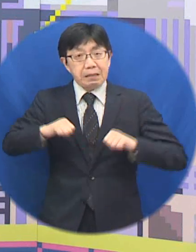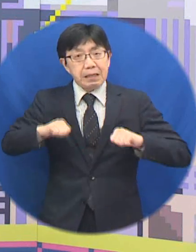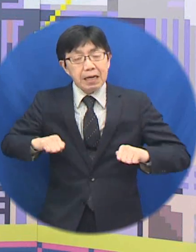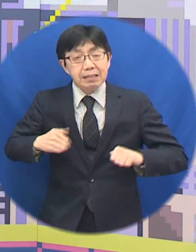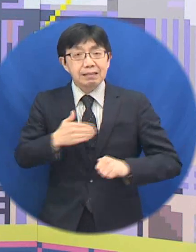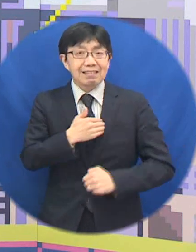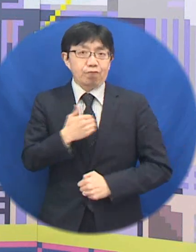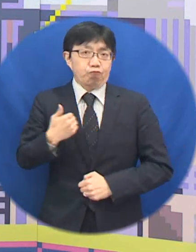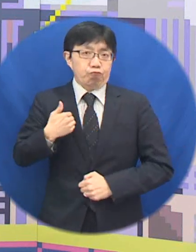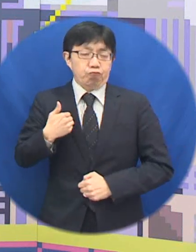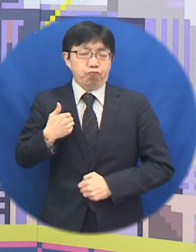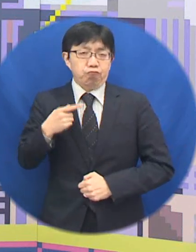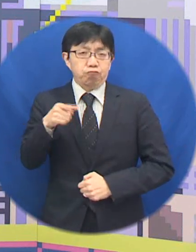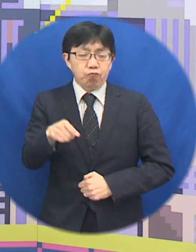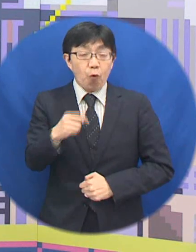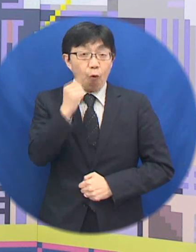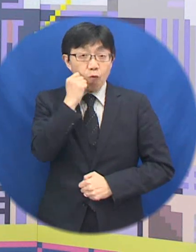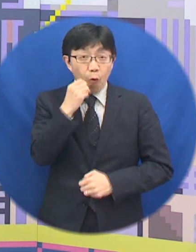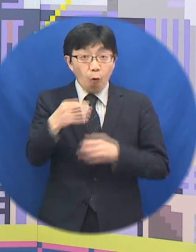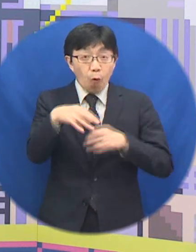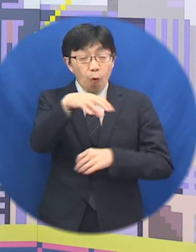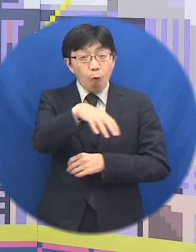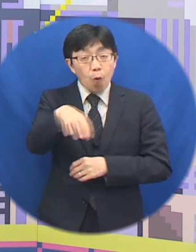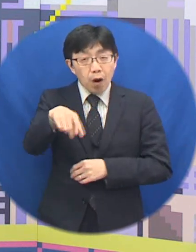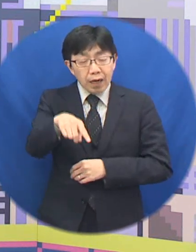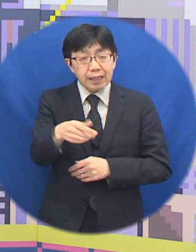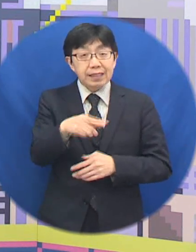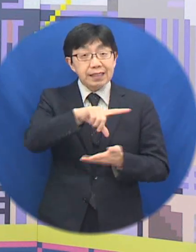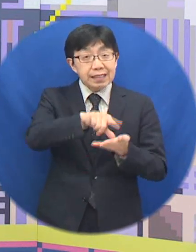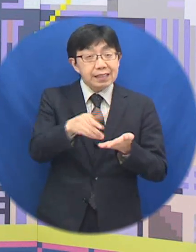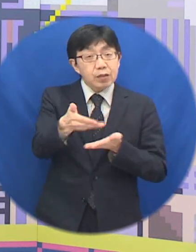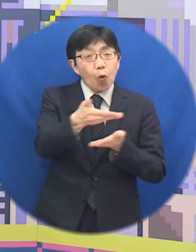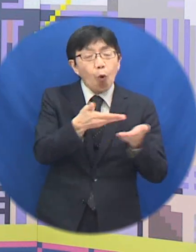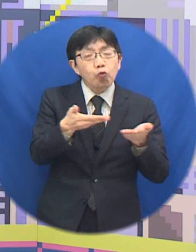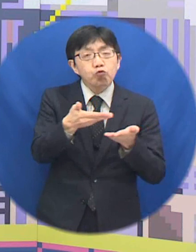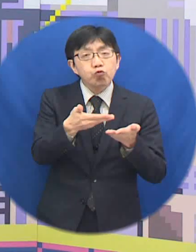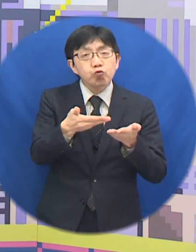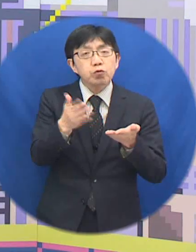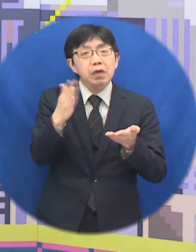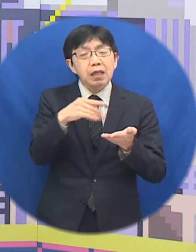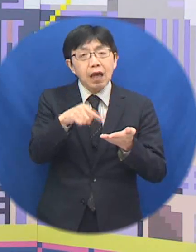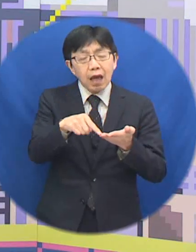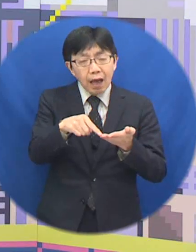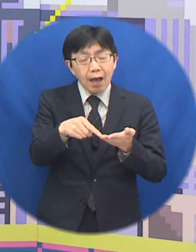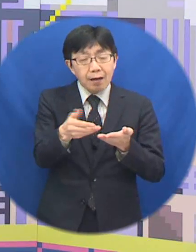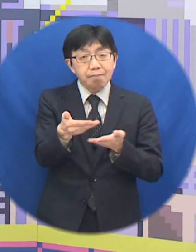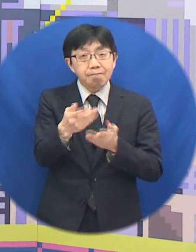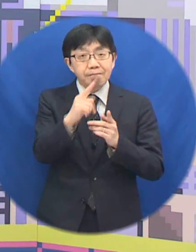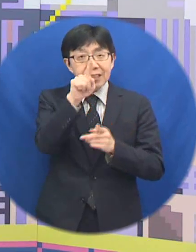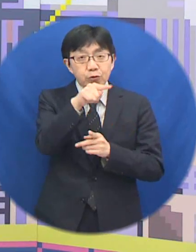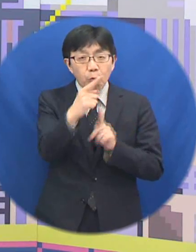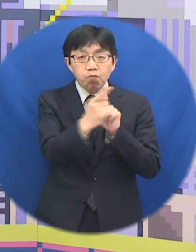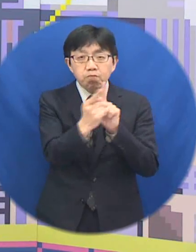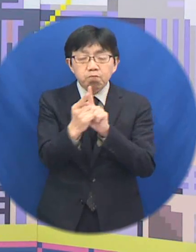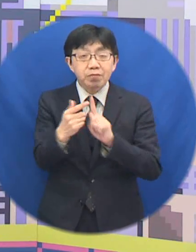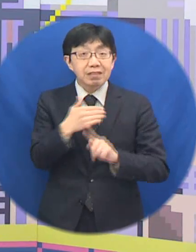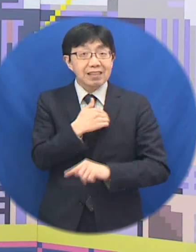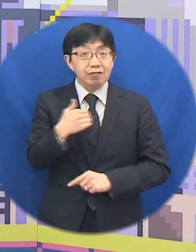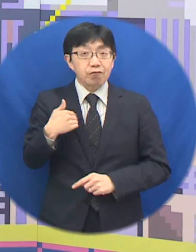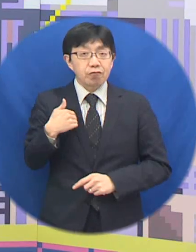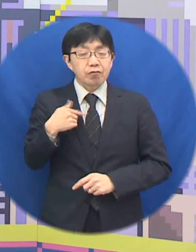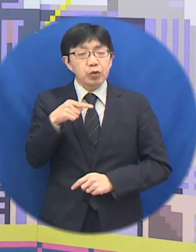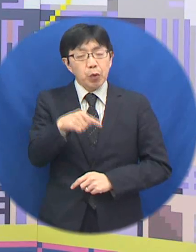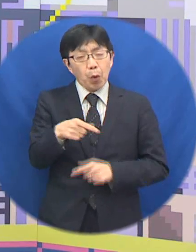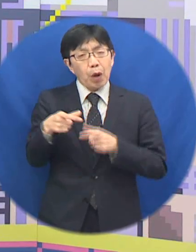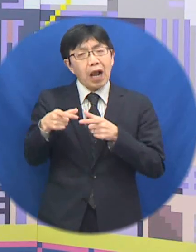。公衆浴場は地域の方々との交流もありますし、地域のコミュニティの場にもなっていますので、ぜひお達者